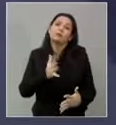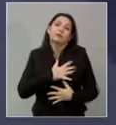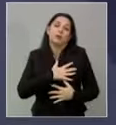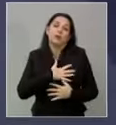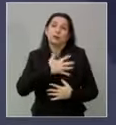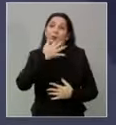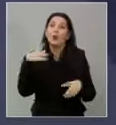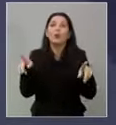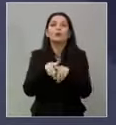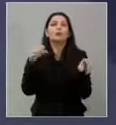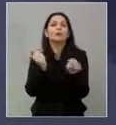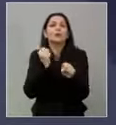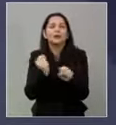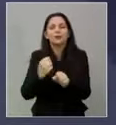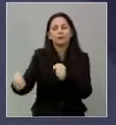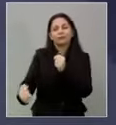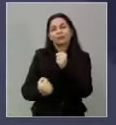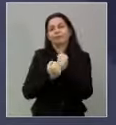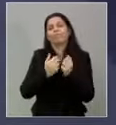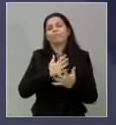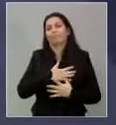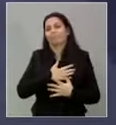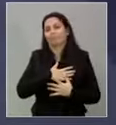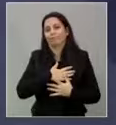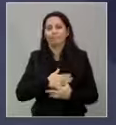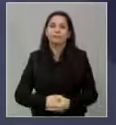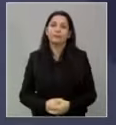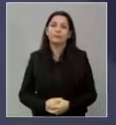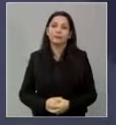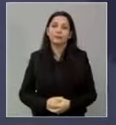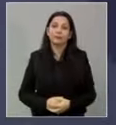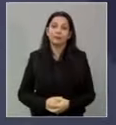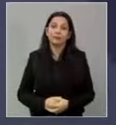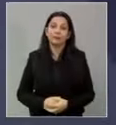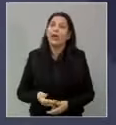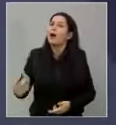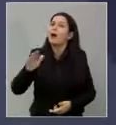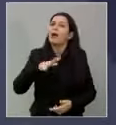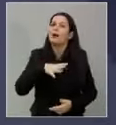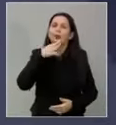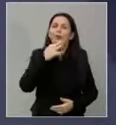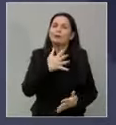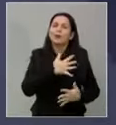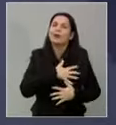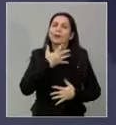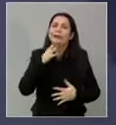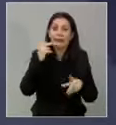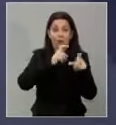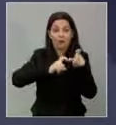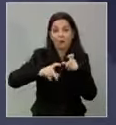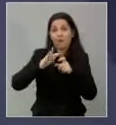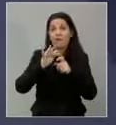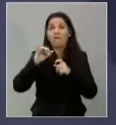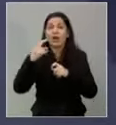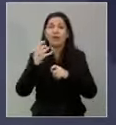την υποστήριξη. Επίσης ευχαριστώ τους συναδέλφους μου στην Pfizer για το όραμα